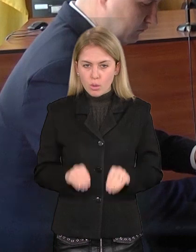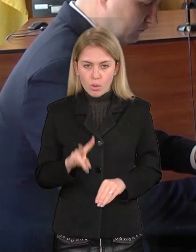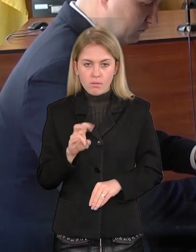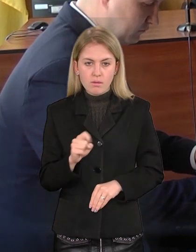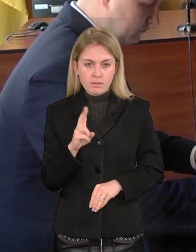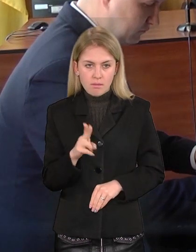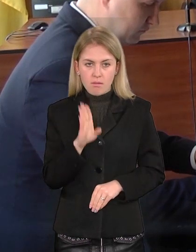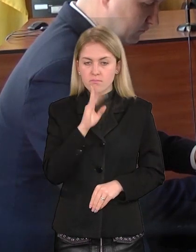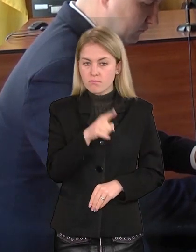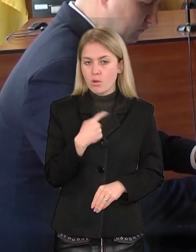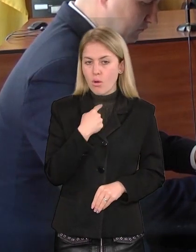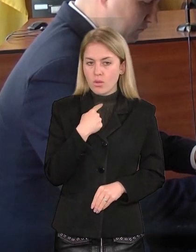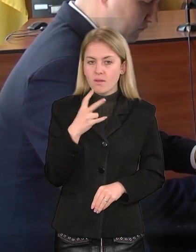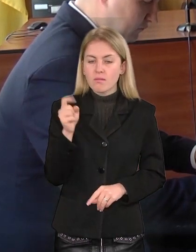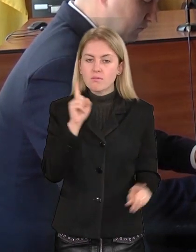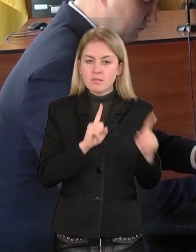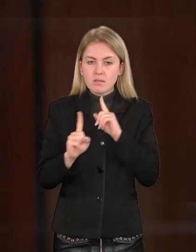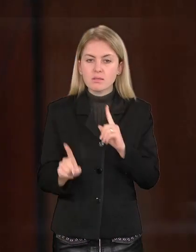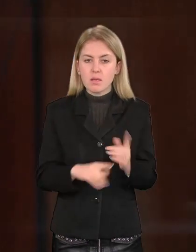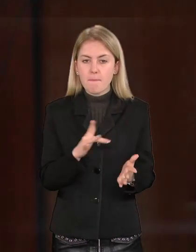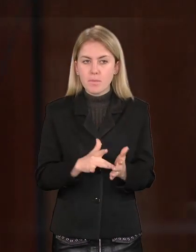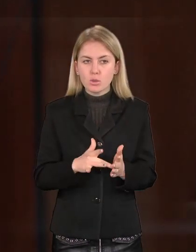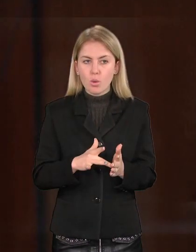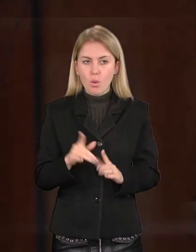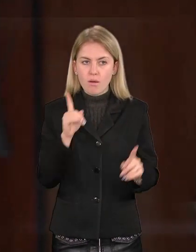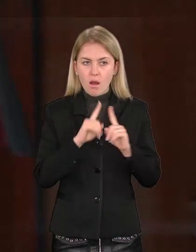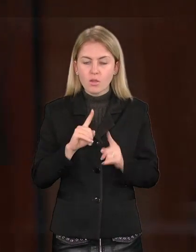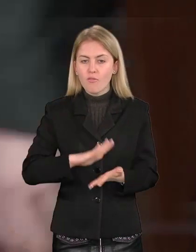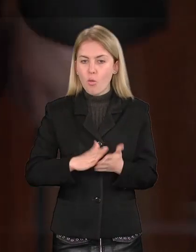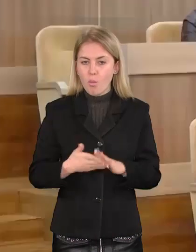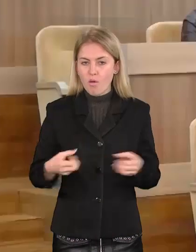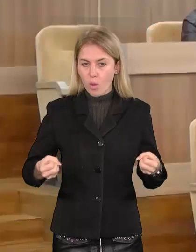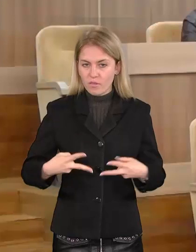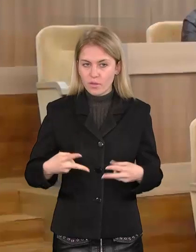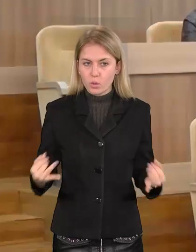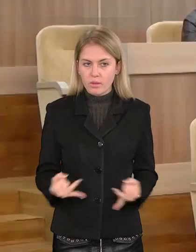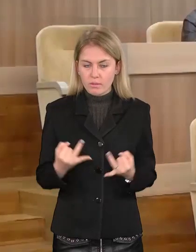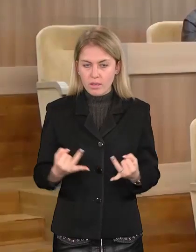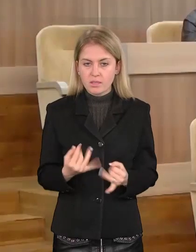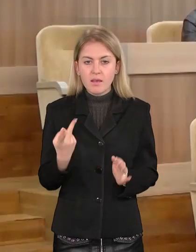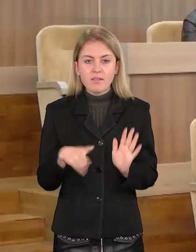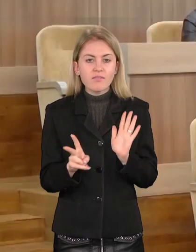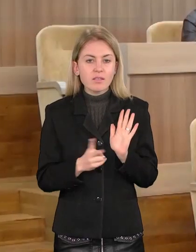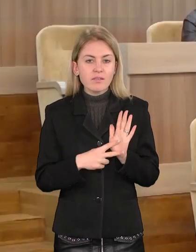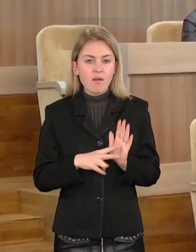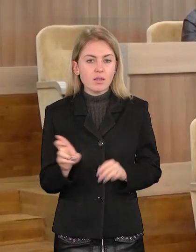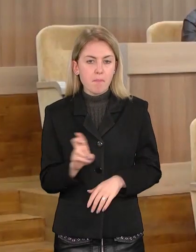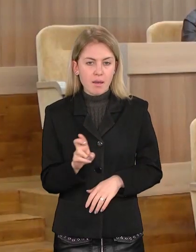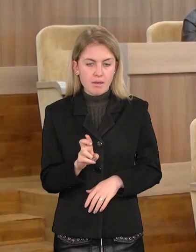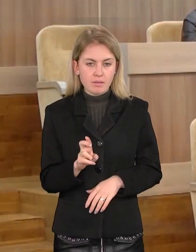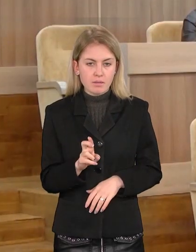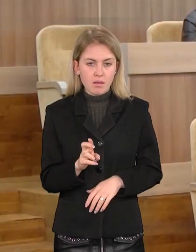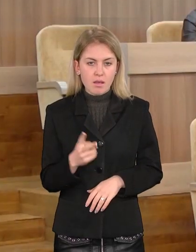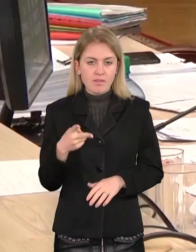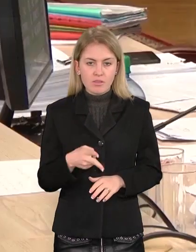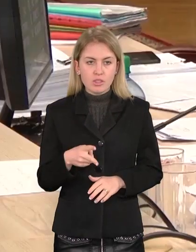Світлана голосувала на одній з сесій Сумської міськради в умовах конфлікту інтересів. 29 березня 2017